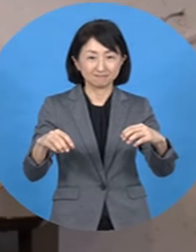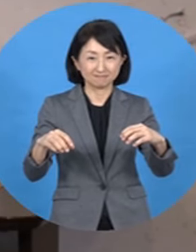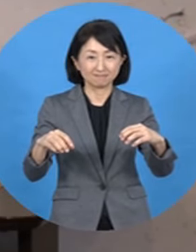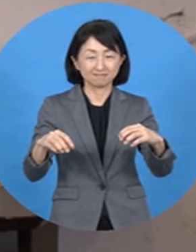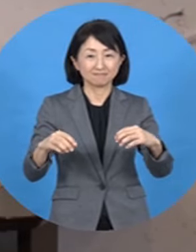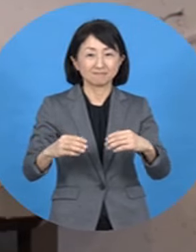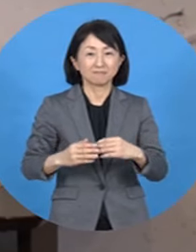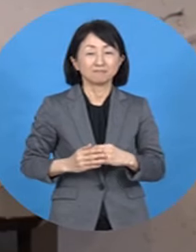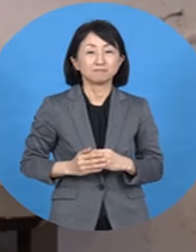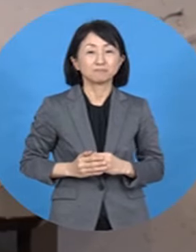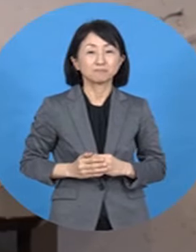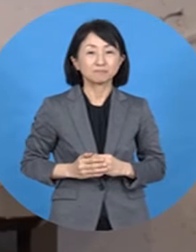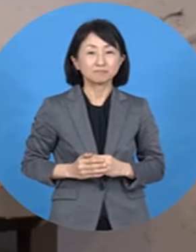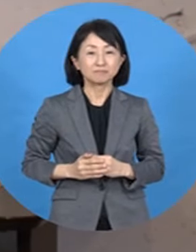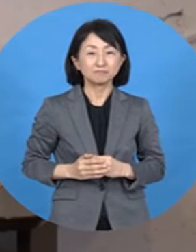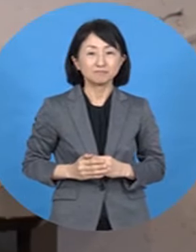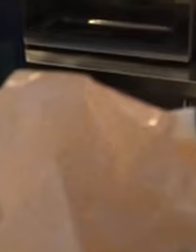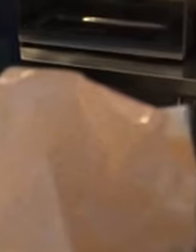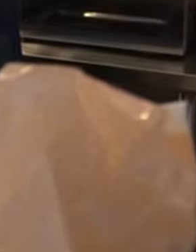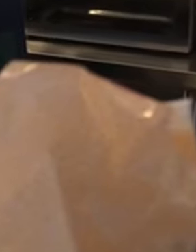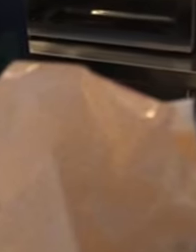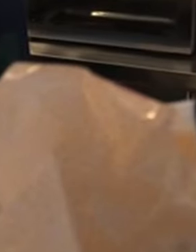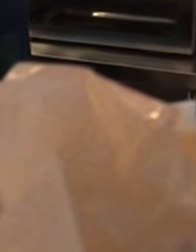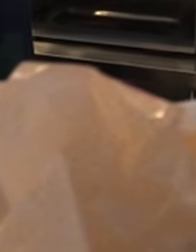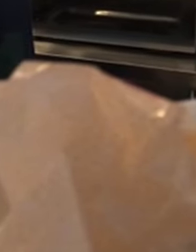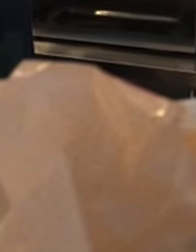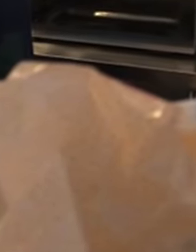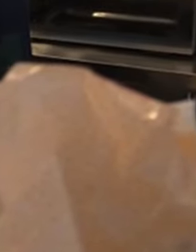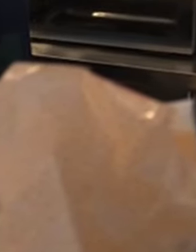です。 美味しそうですね、